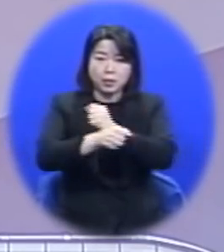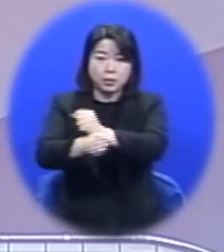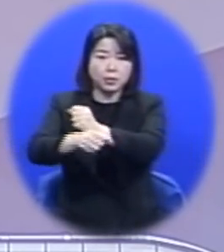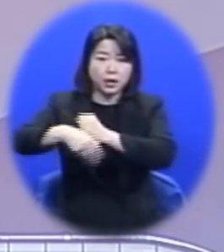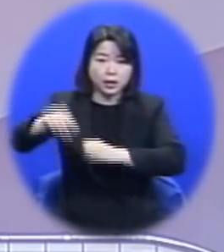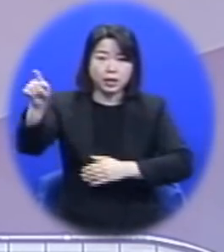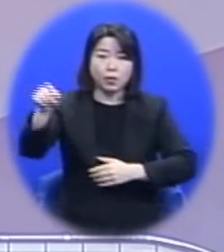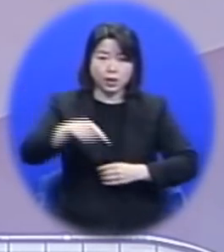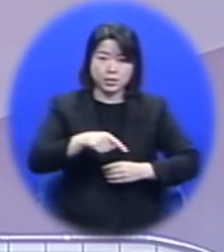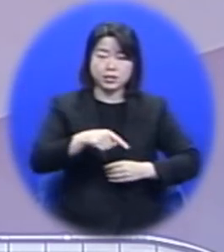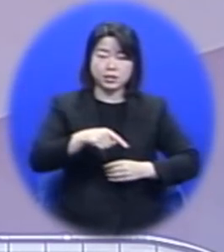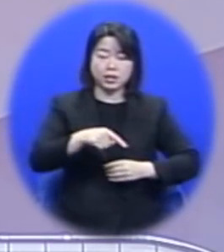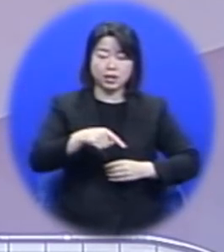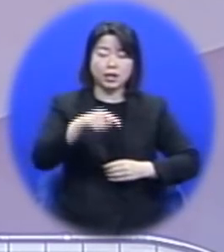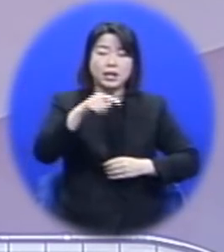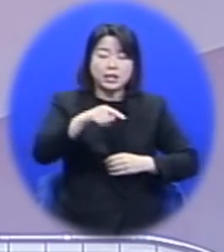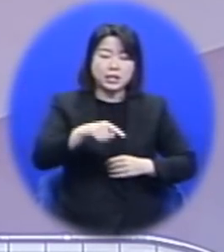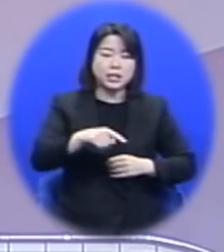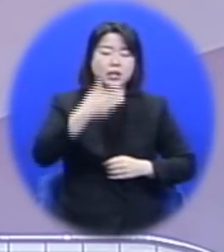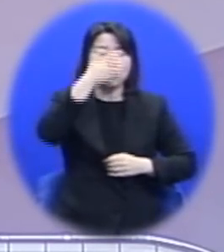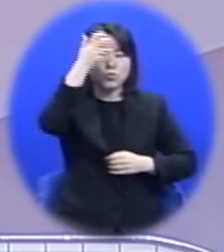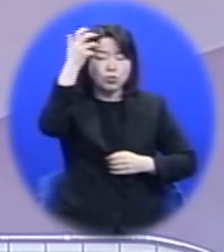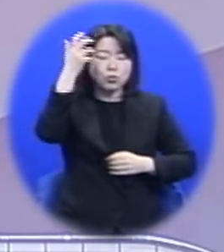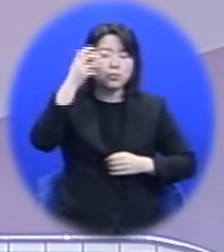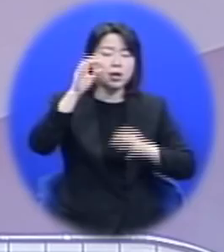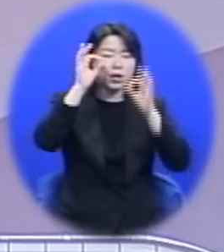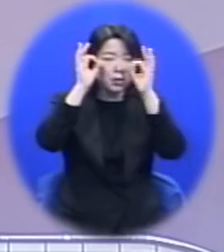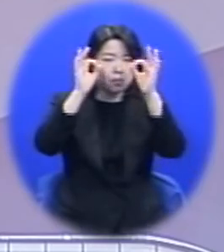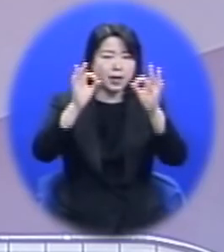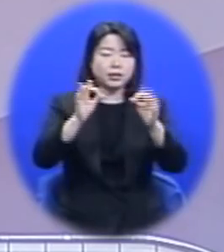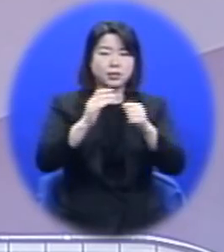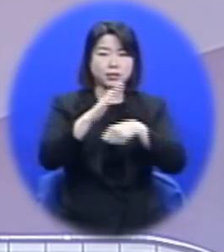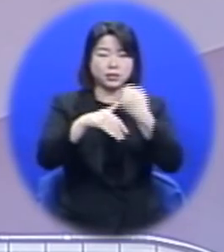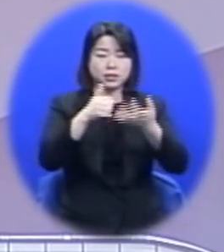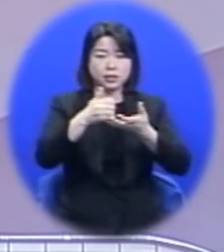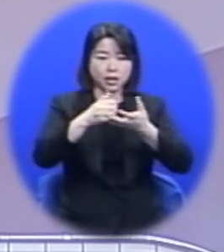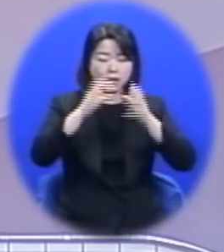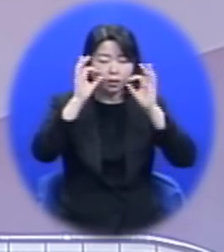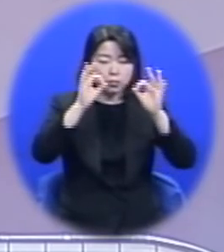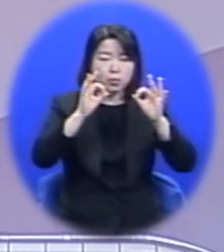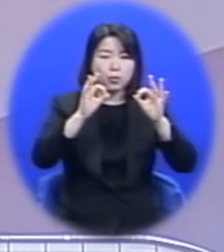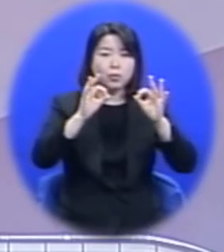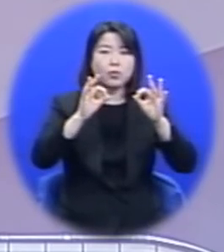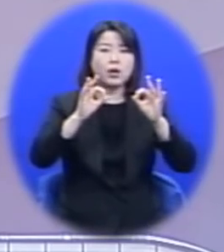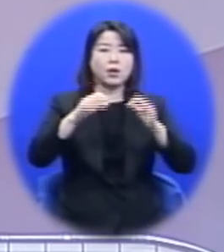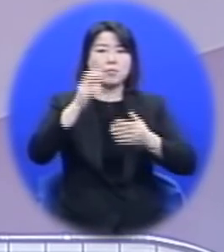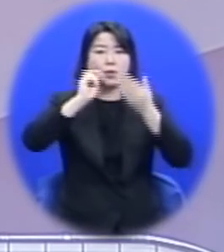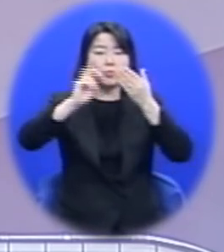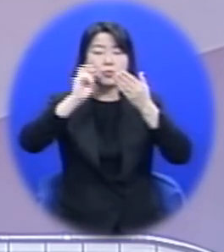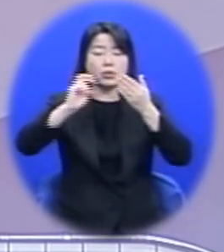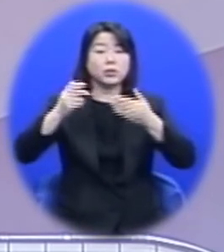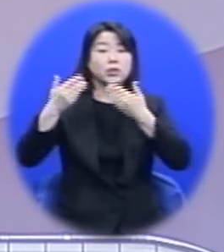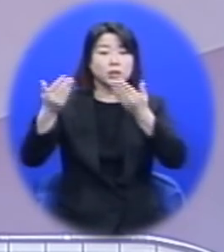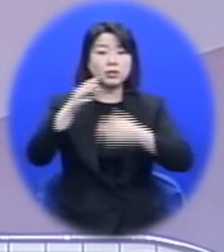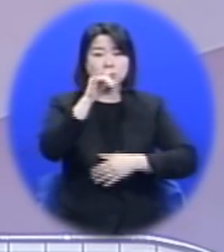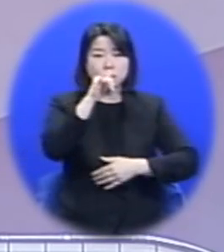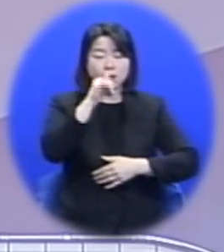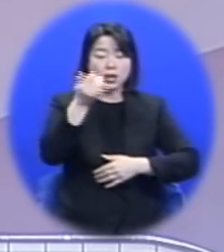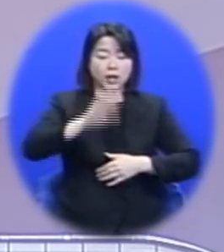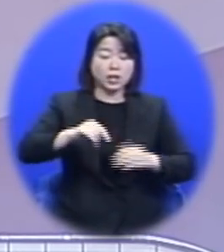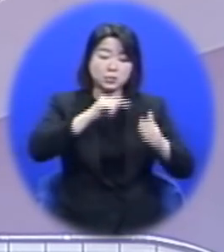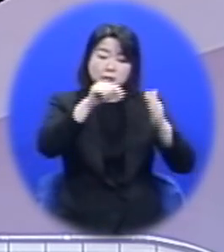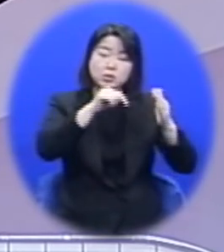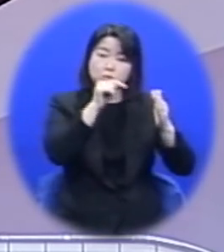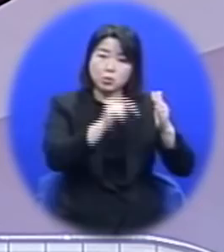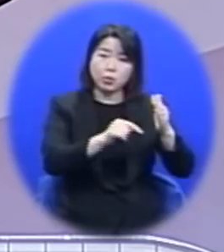보면서 불렀던 노래이기도 합니다. 그러나 이 노래 속에 참 놀랍게도